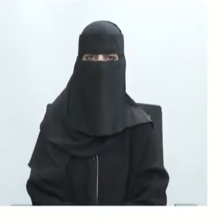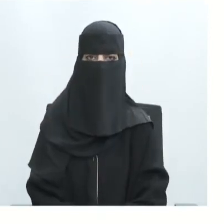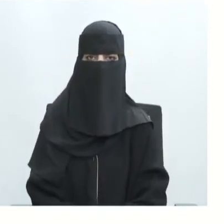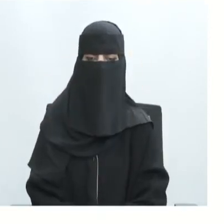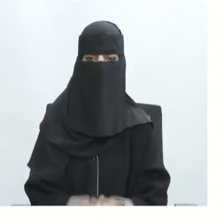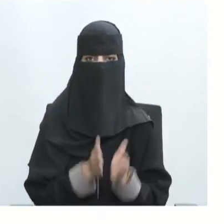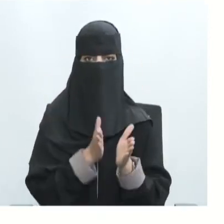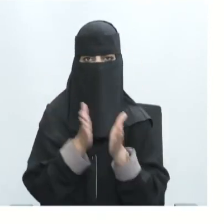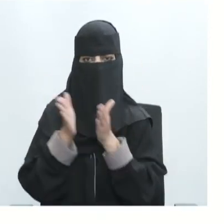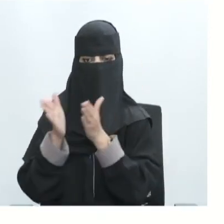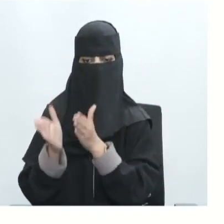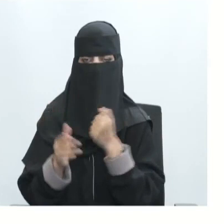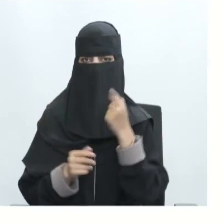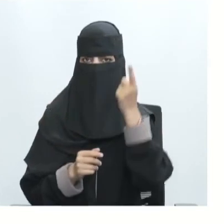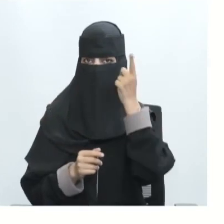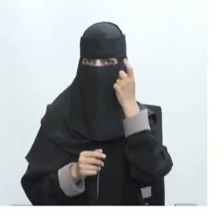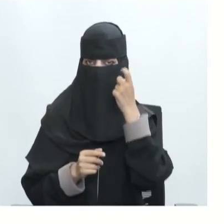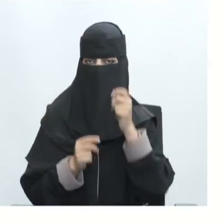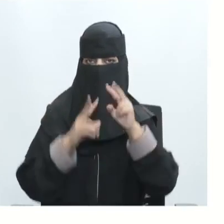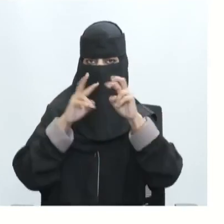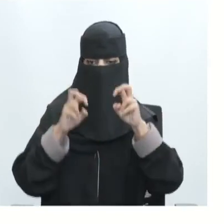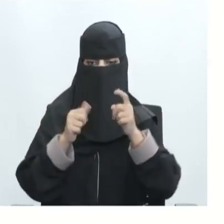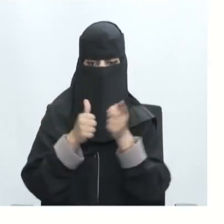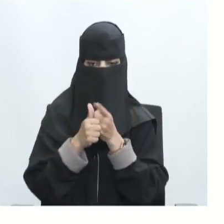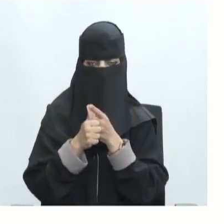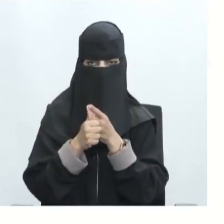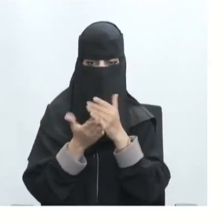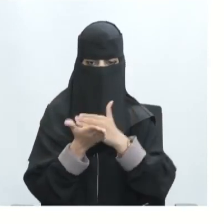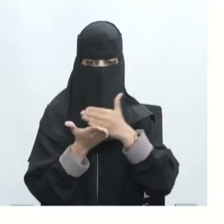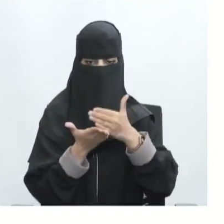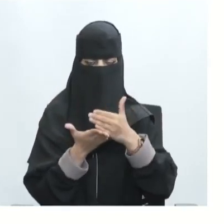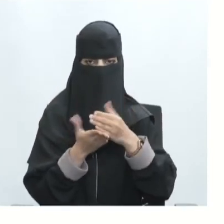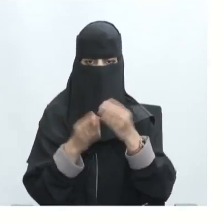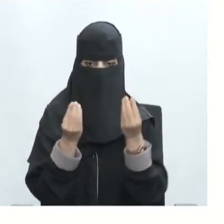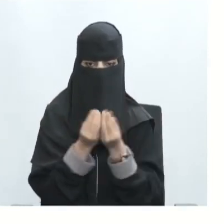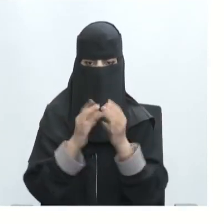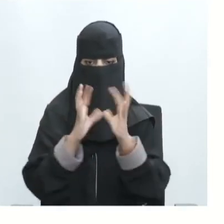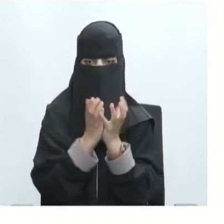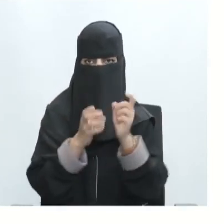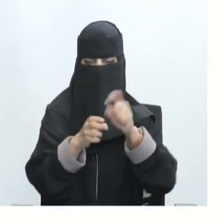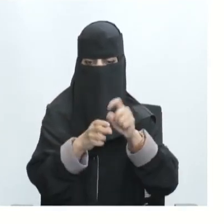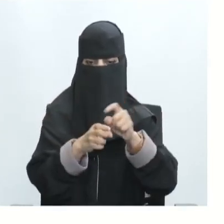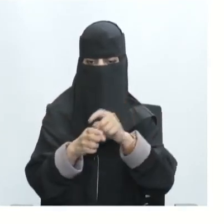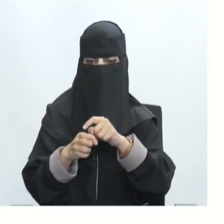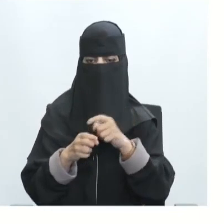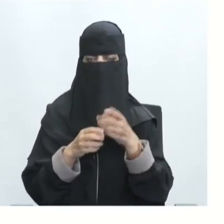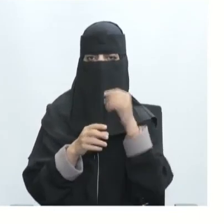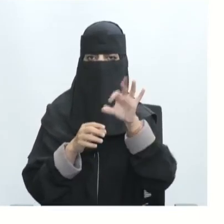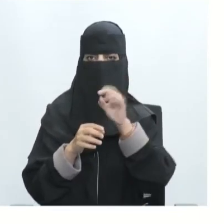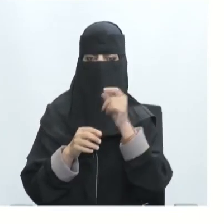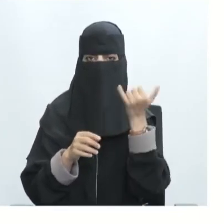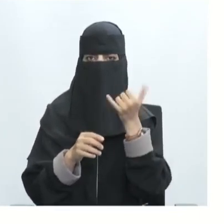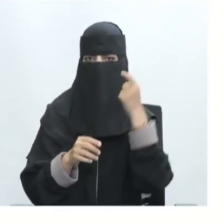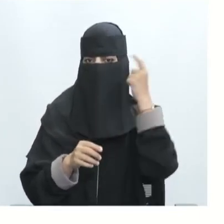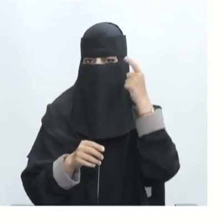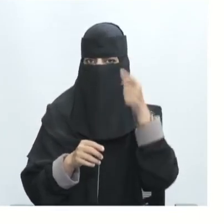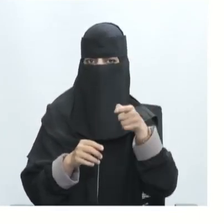علمي افهم واحلل واحد استكمل مع مجموعتي الجدول مستخرجا اهم